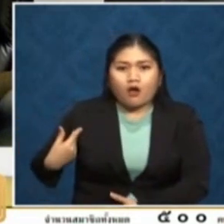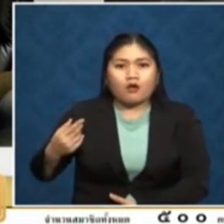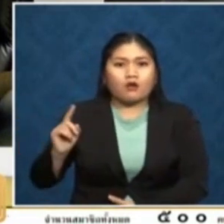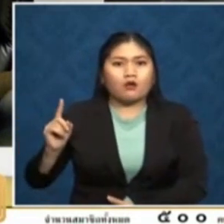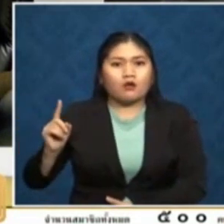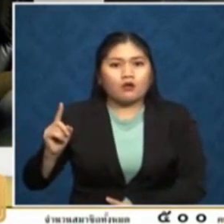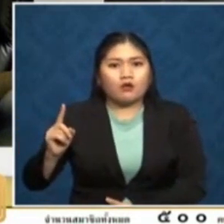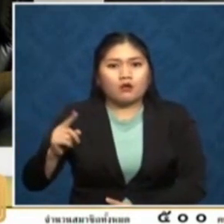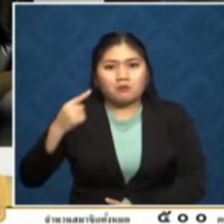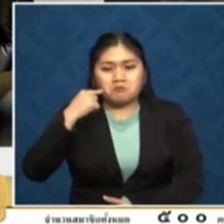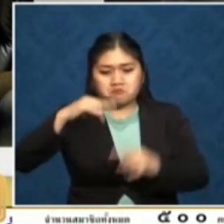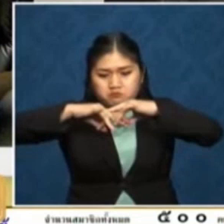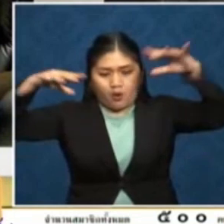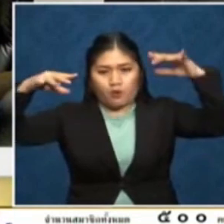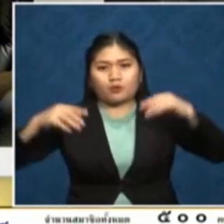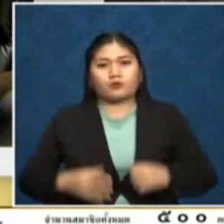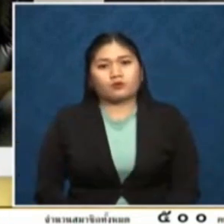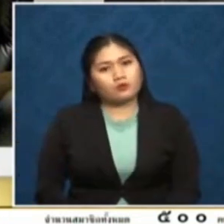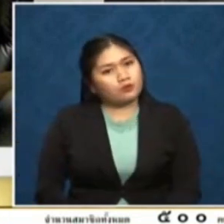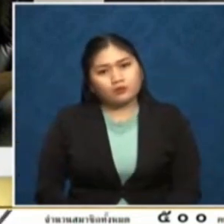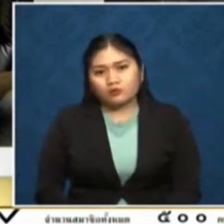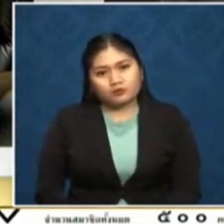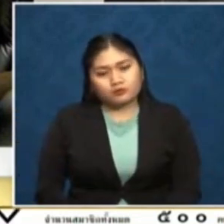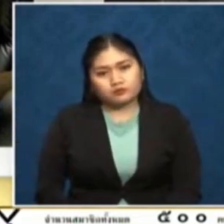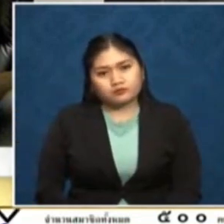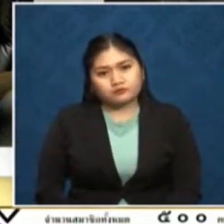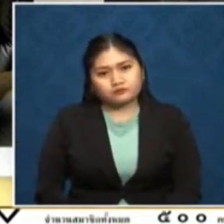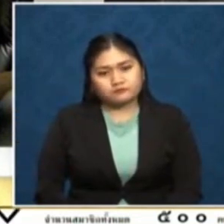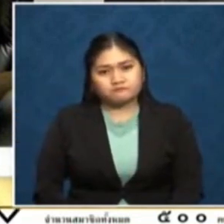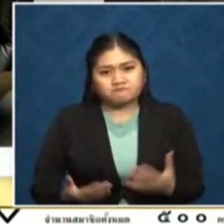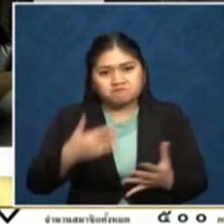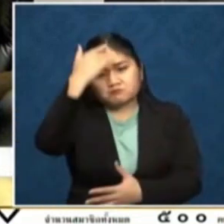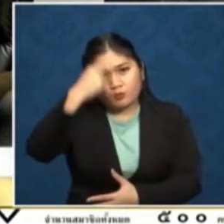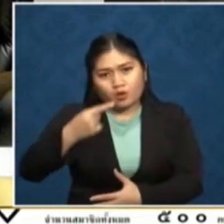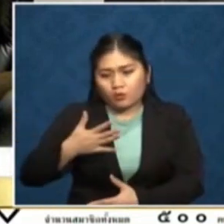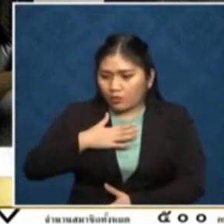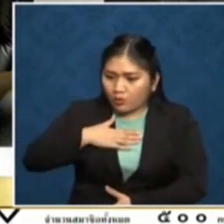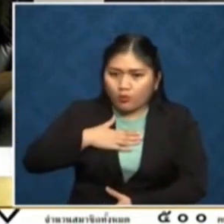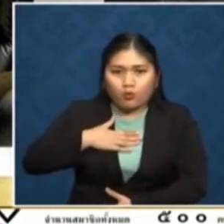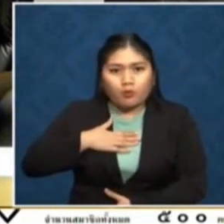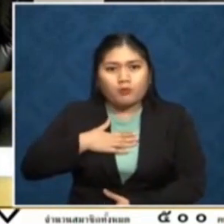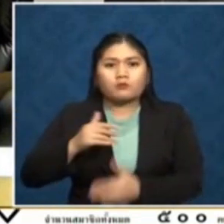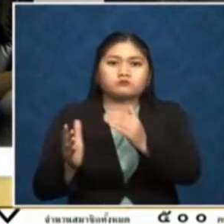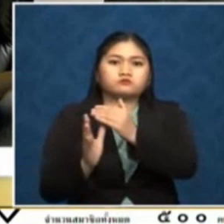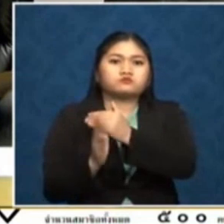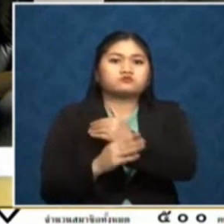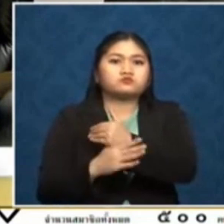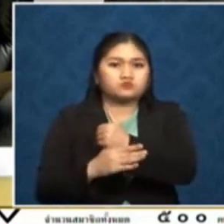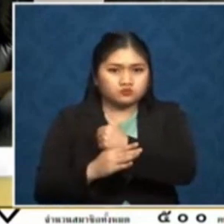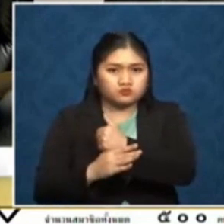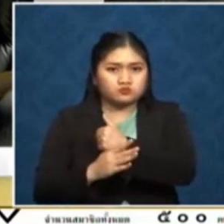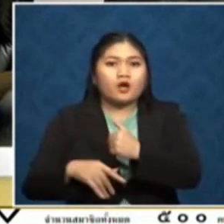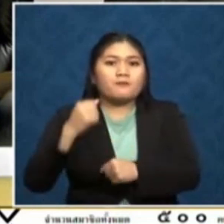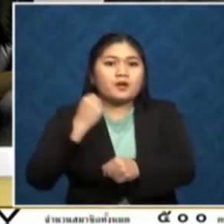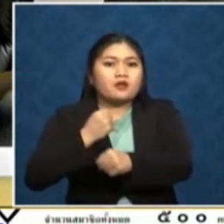ครับแต่เมื่อไปถึงกรมการกงสุลของประเทศไทยนะครับไปต่อพาสปอร์ตกลับถูกเหยียดว่าหน้า